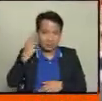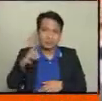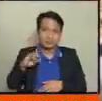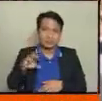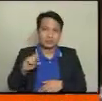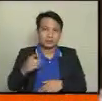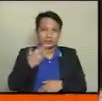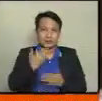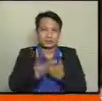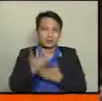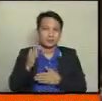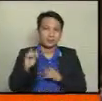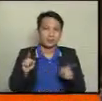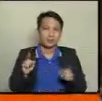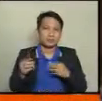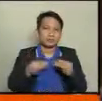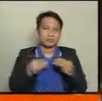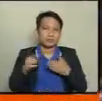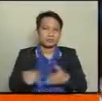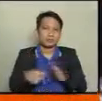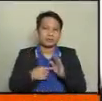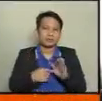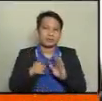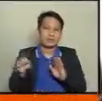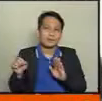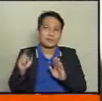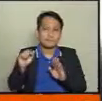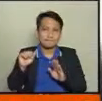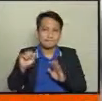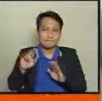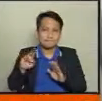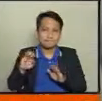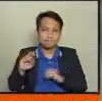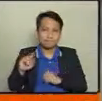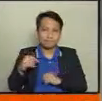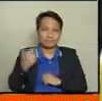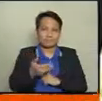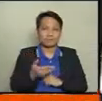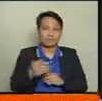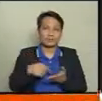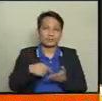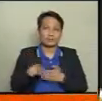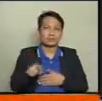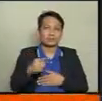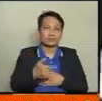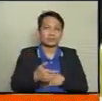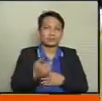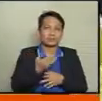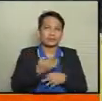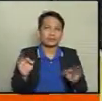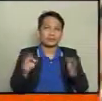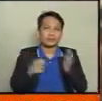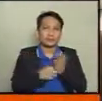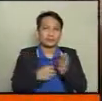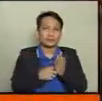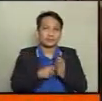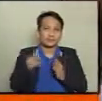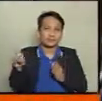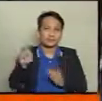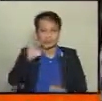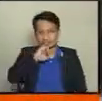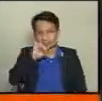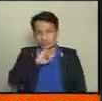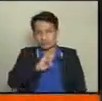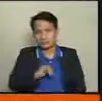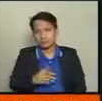lamang ay nagmagandang loob yung management ng Araneta City Bus Terminal at binigyan siya ng libreng ticket papuntang Iloilo.